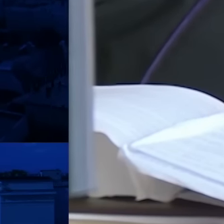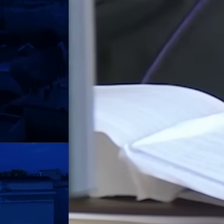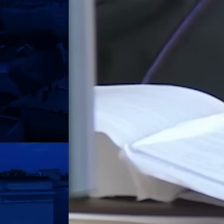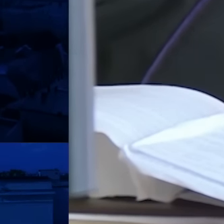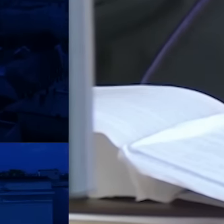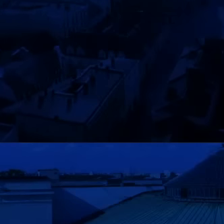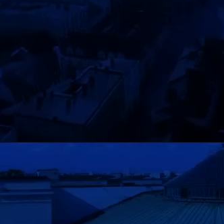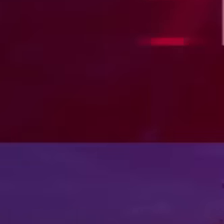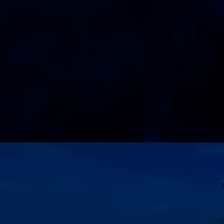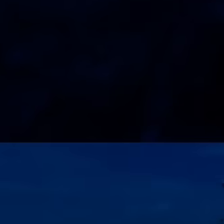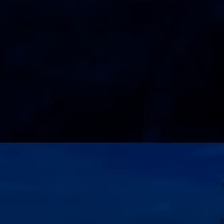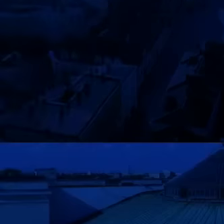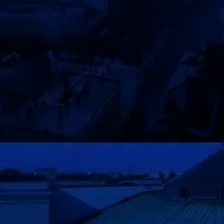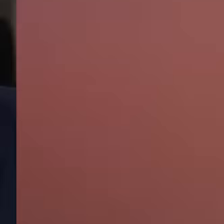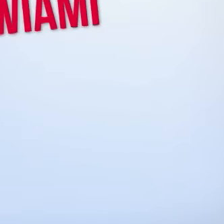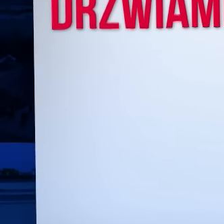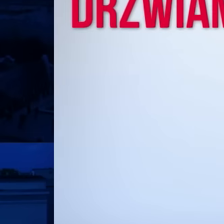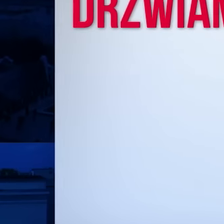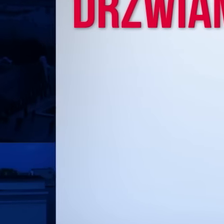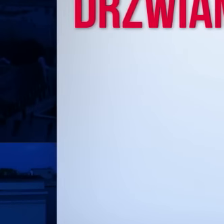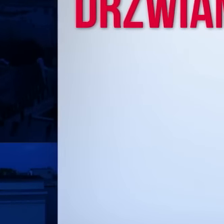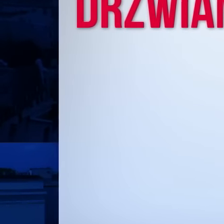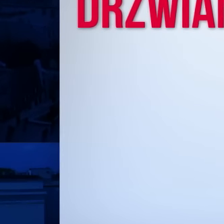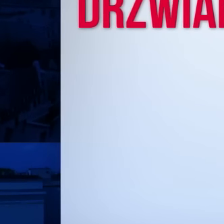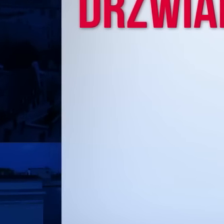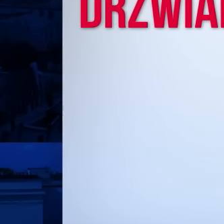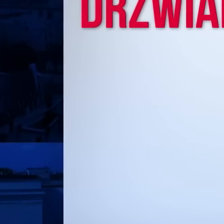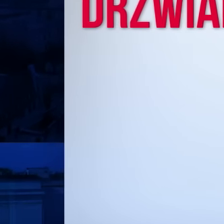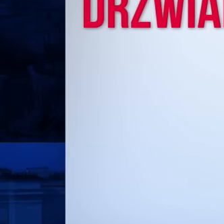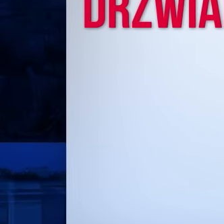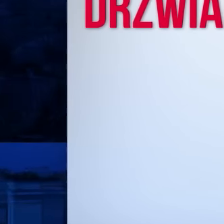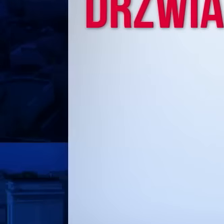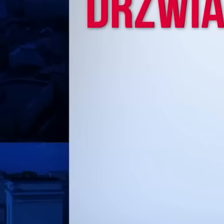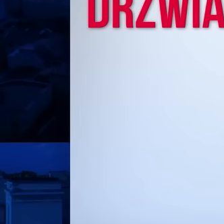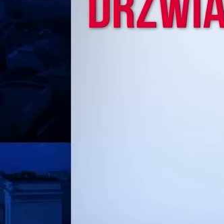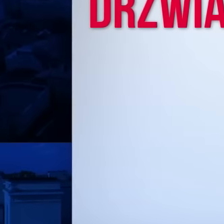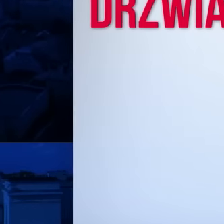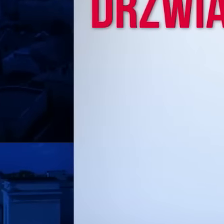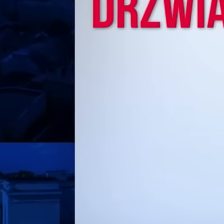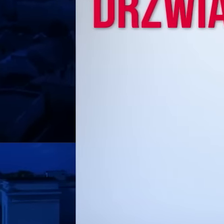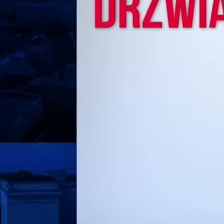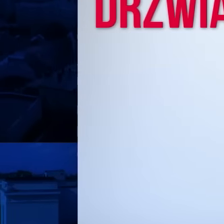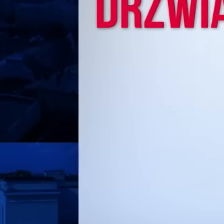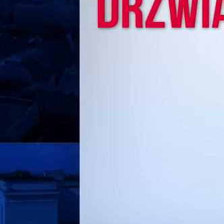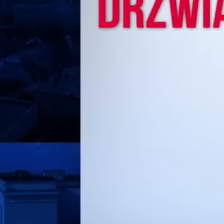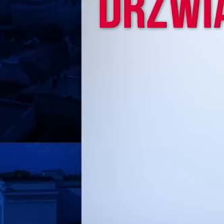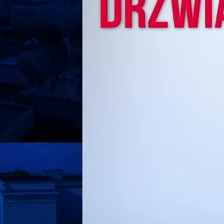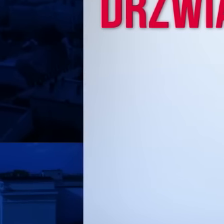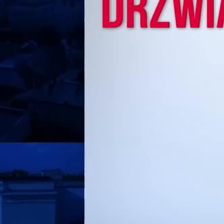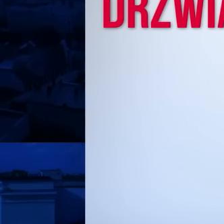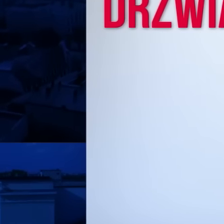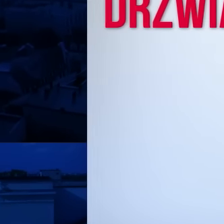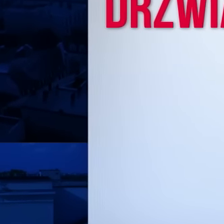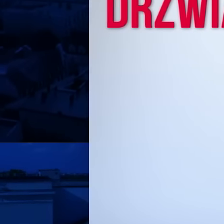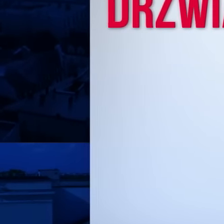nie gwarantuje bezstronności. Były wiceprezydent Gdańska Piotr K. został skazany za molestowanie seksualne nieletniego. Wyrok